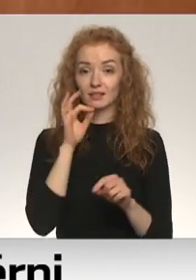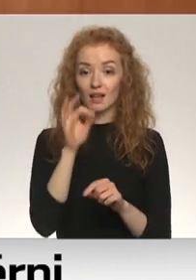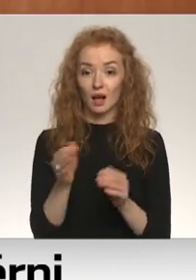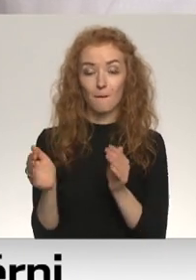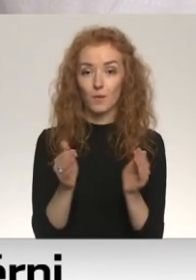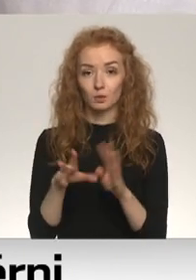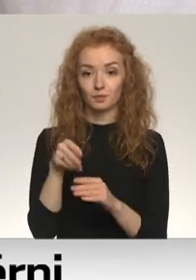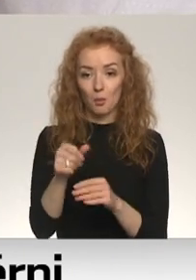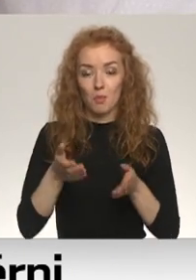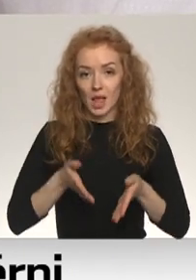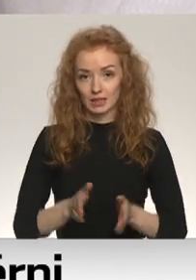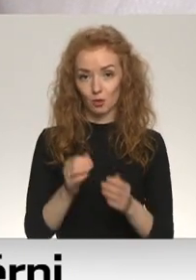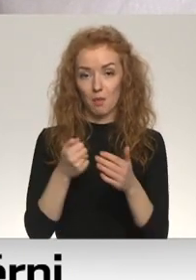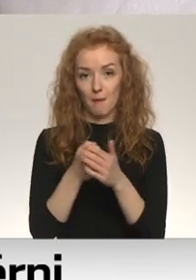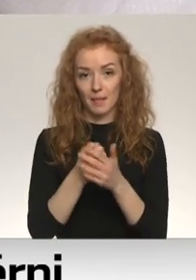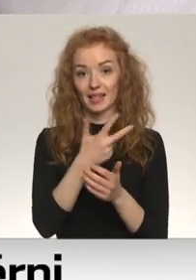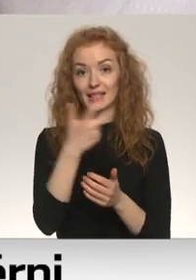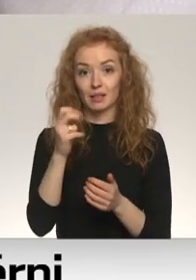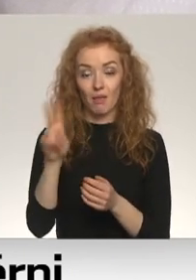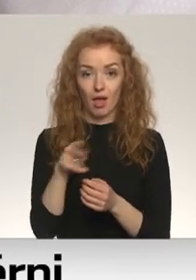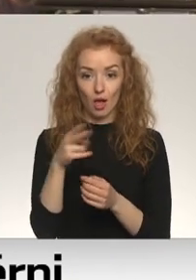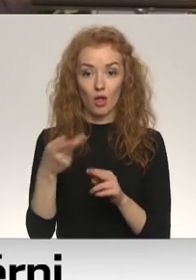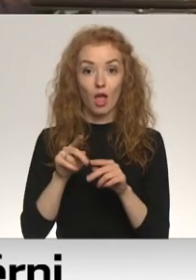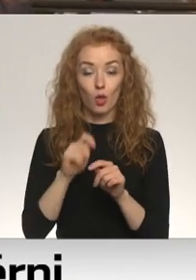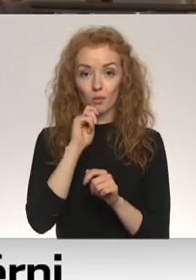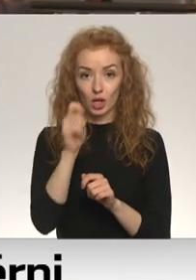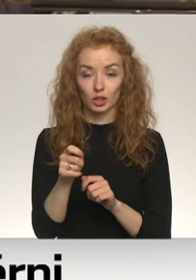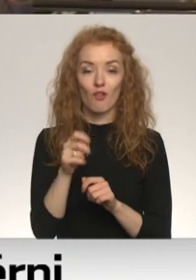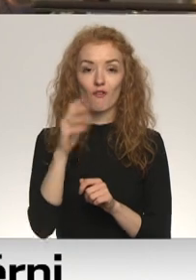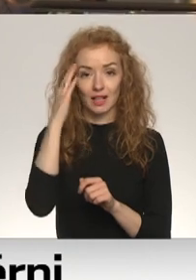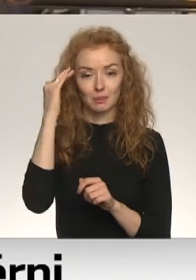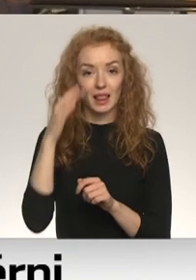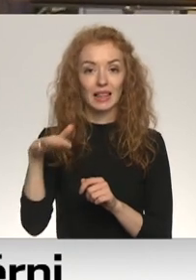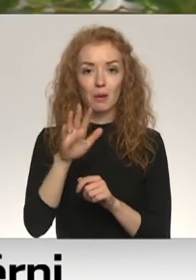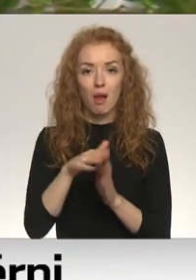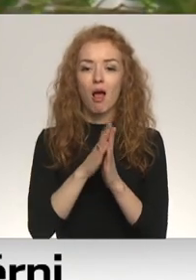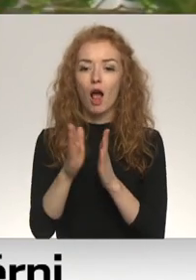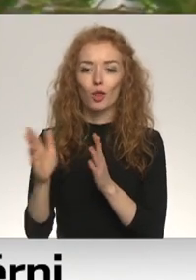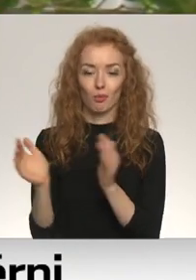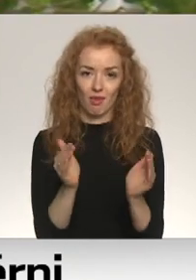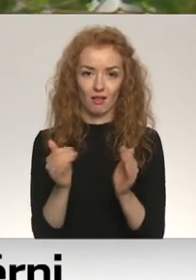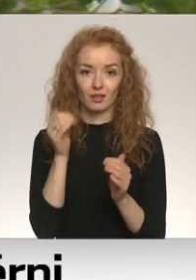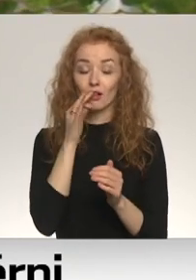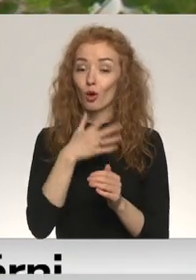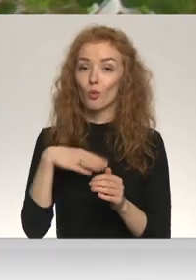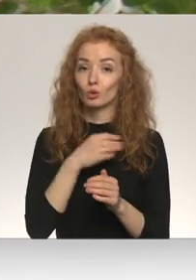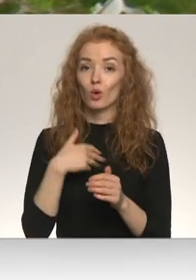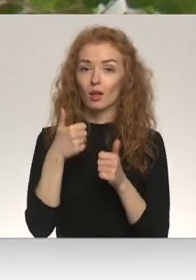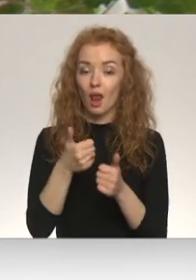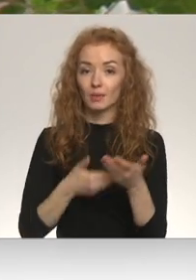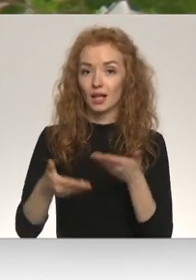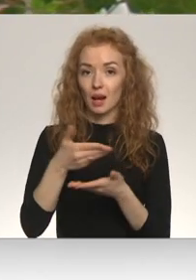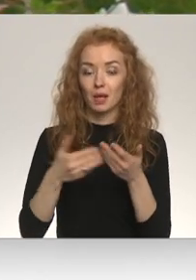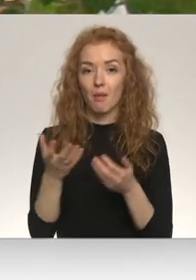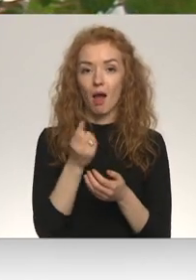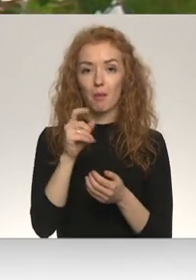tiks izmaksāts piedzimšanas pabalsts 300 eiro apmērā, tādu piešķir ventspilnieku ģimenēm par katru jaundzimušo. Mums ir ļoti laba sadarbība ar vienu PEP mammu,